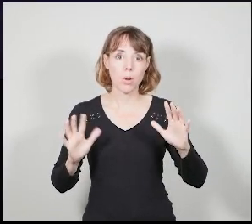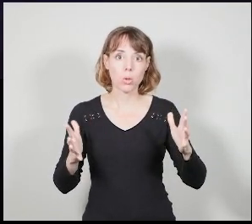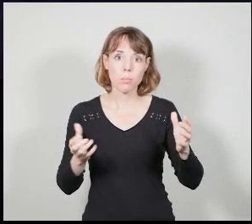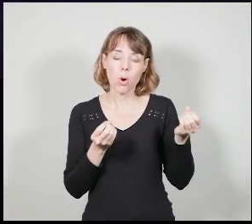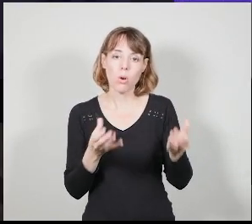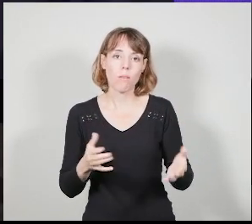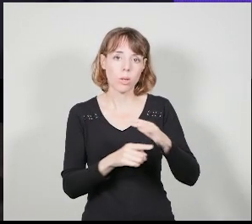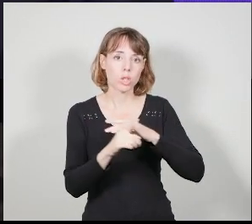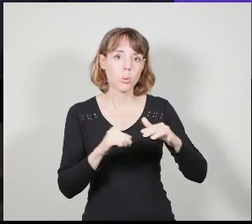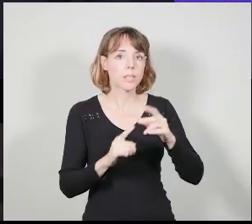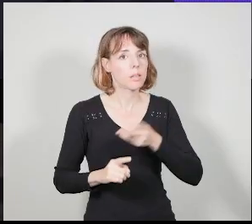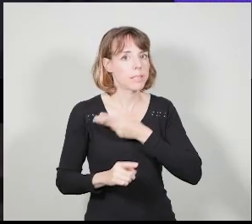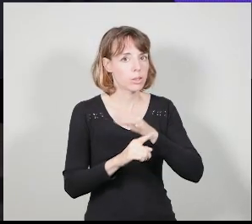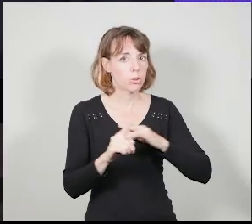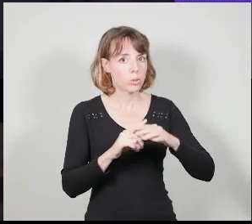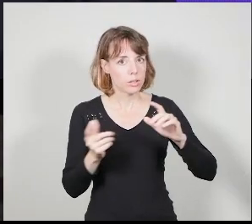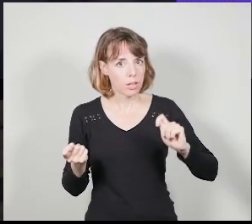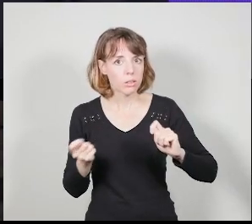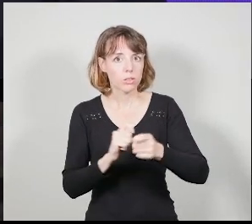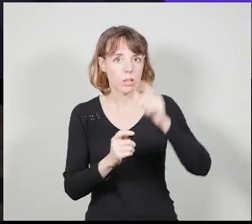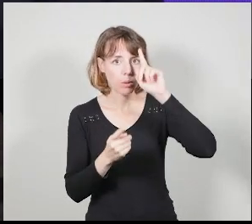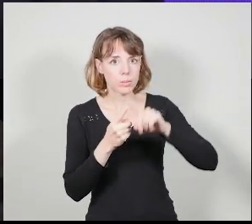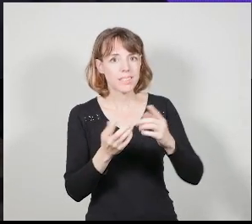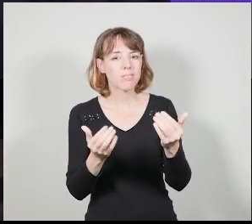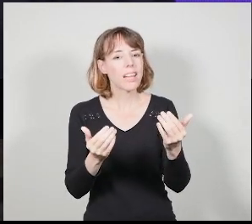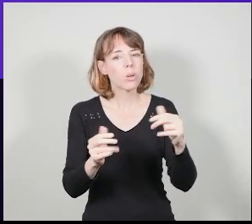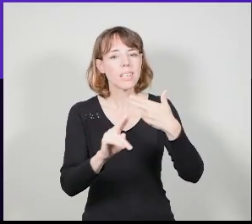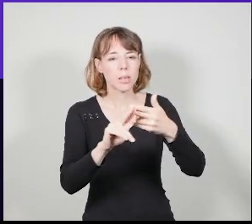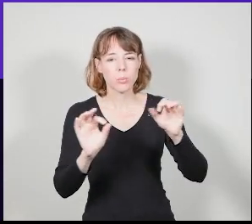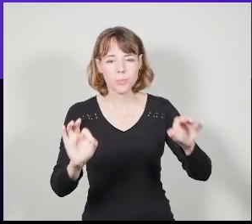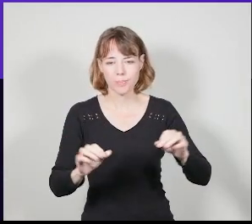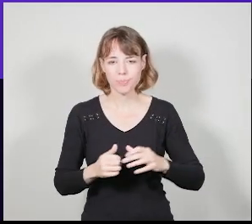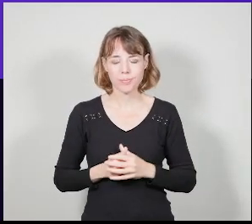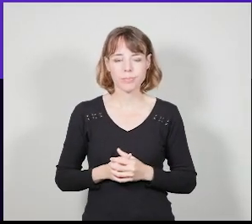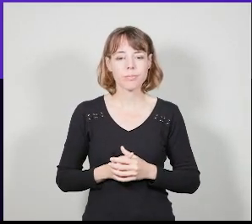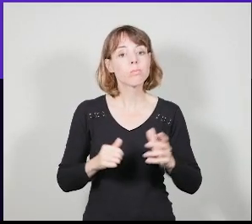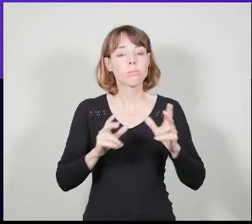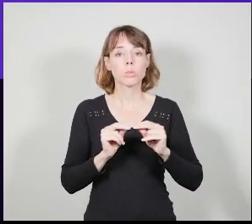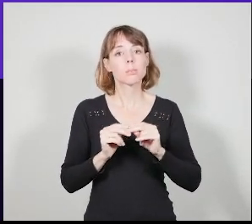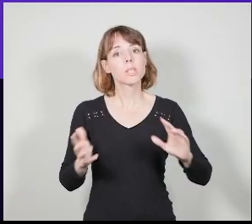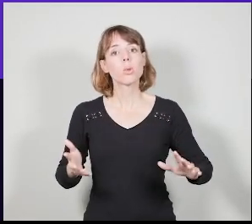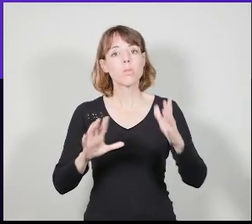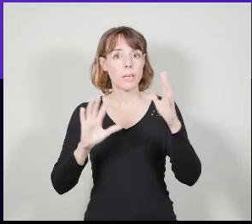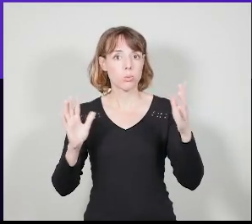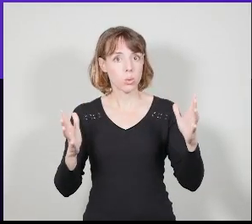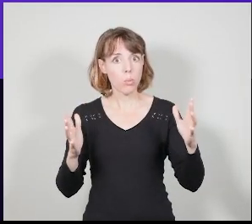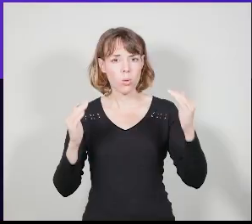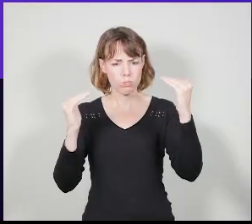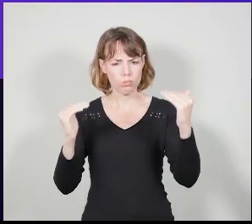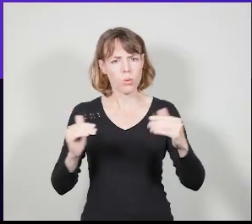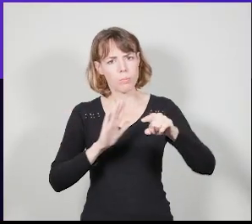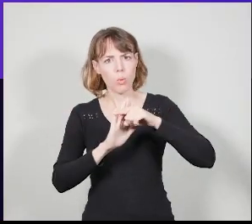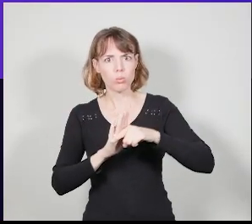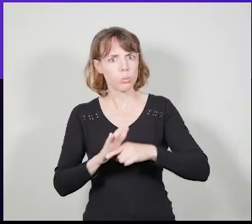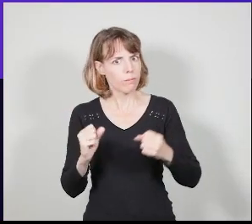sociale et médico-sociale pour répondre aux attentes. Un rapport qui repose le cadre de cette transformation et propose quelques mesures fortes et radicales.